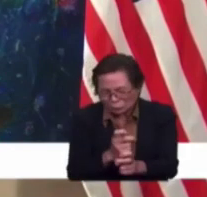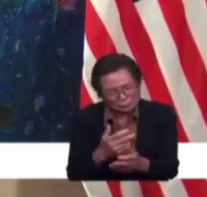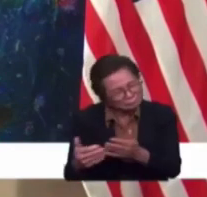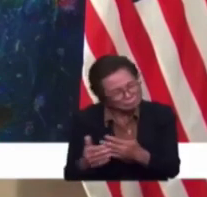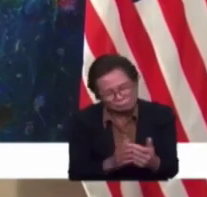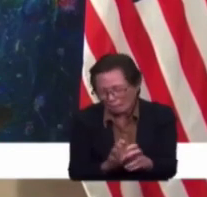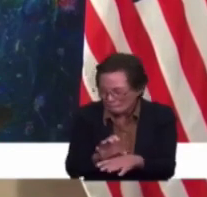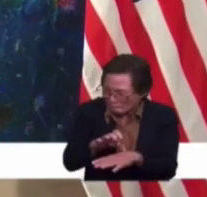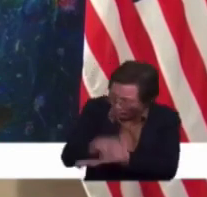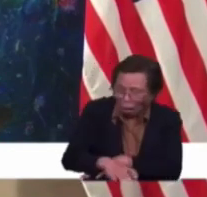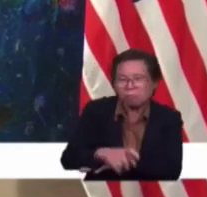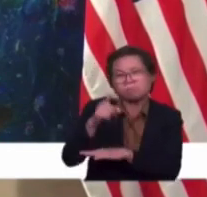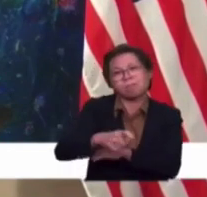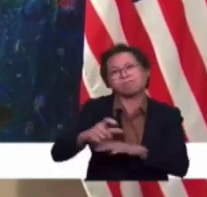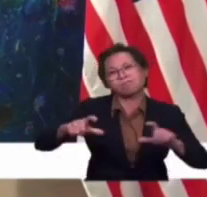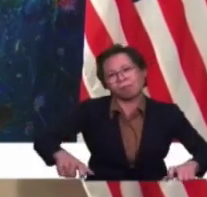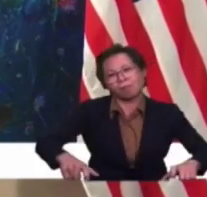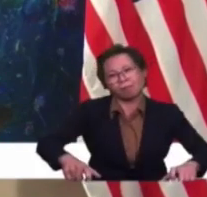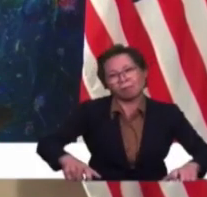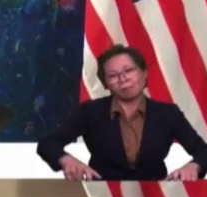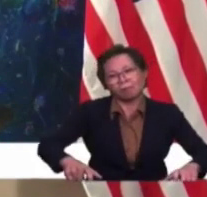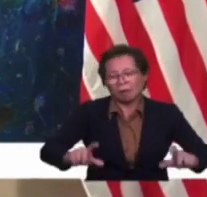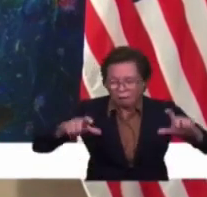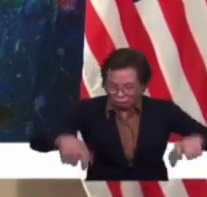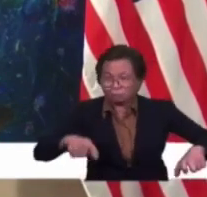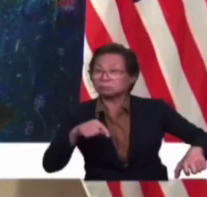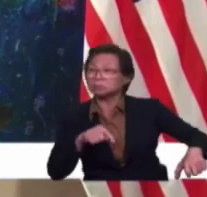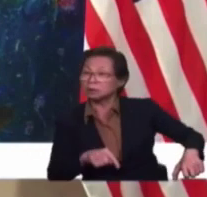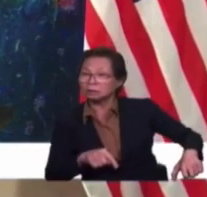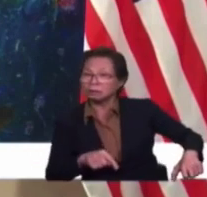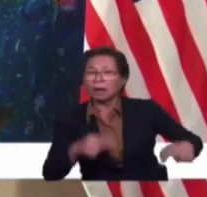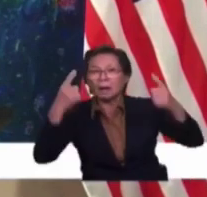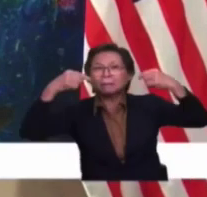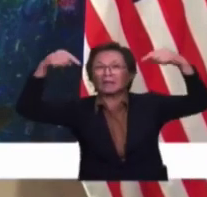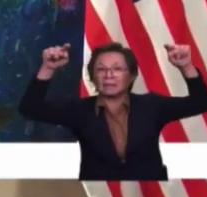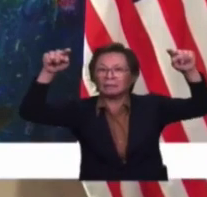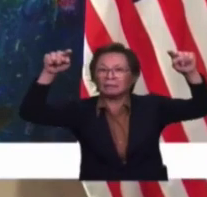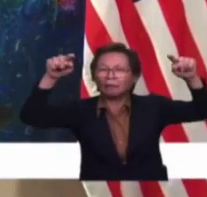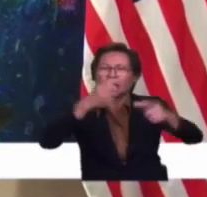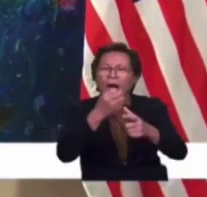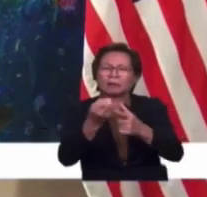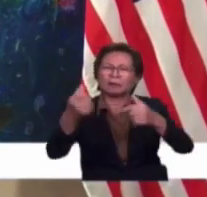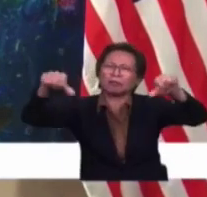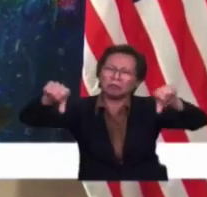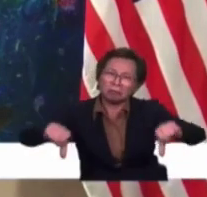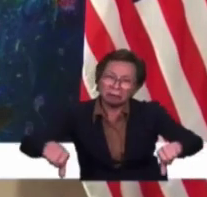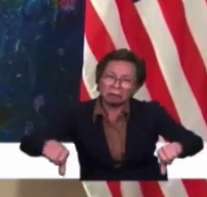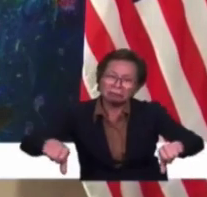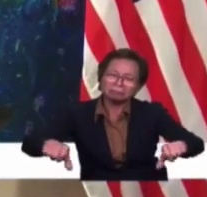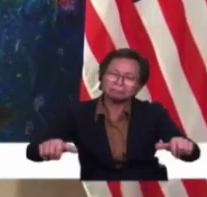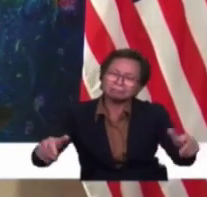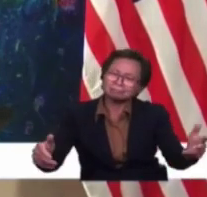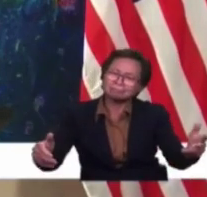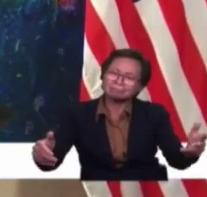dibuat sama dontlookdown yang dilaksanakan ini akan mencair ataupun tidak